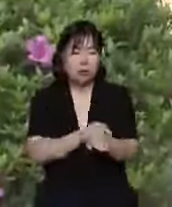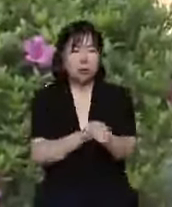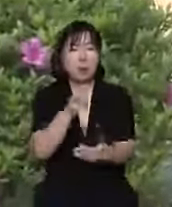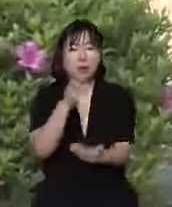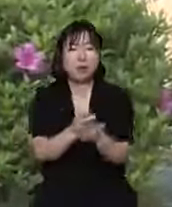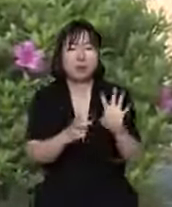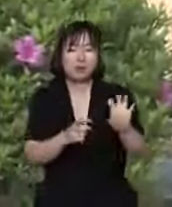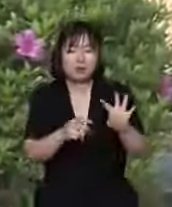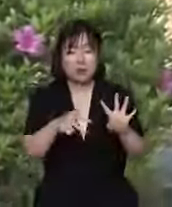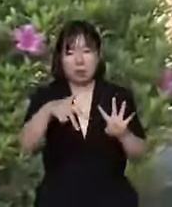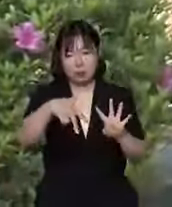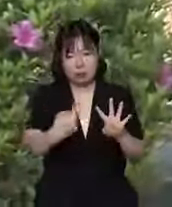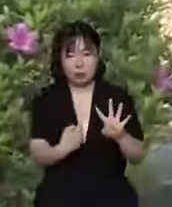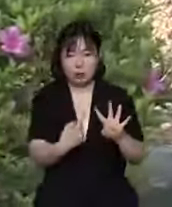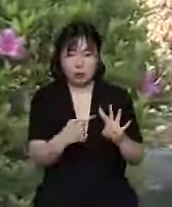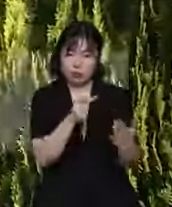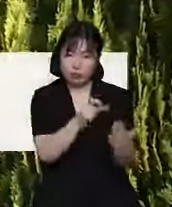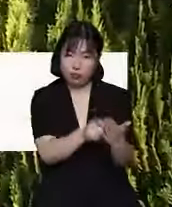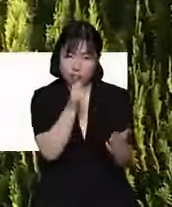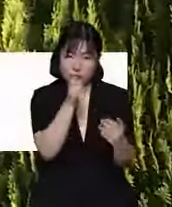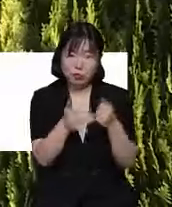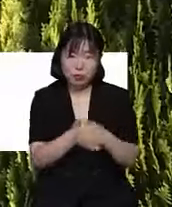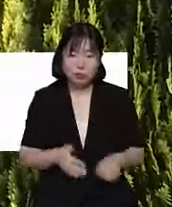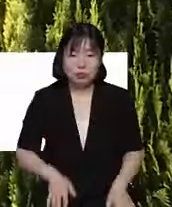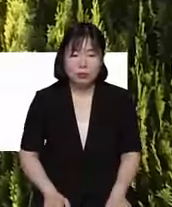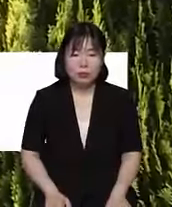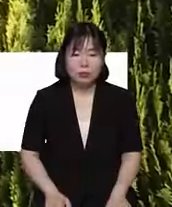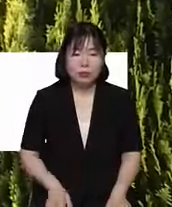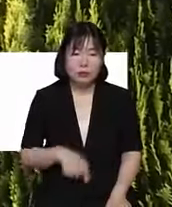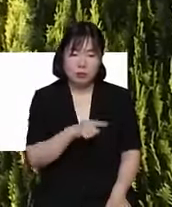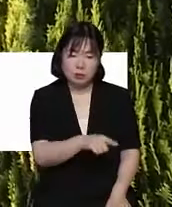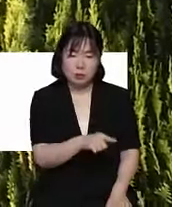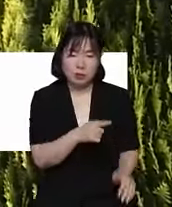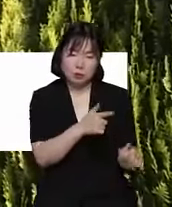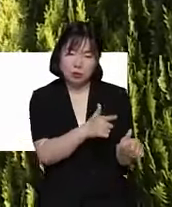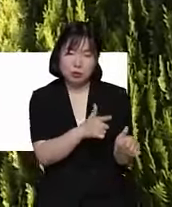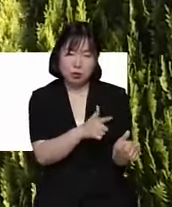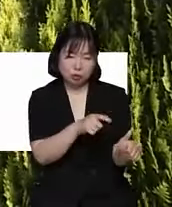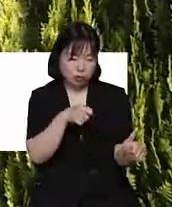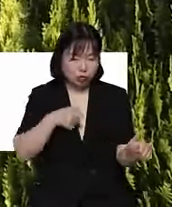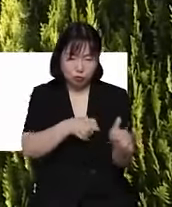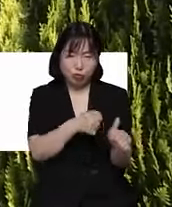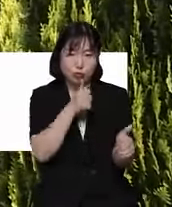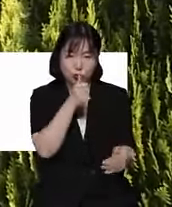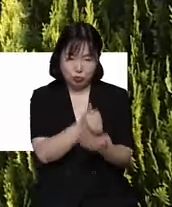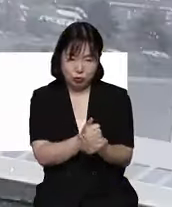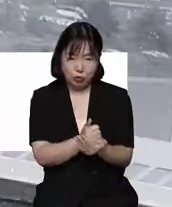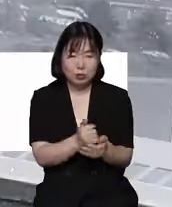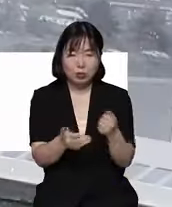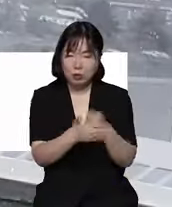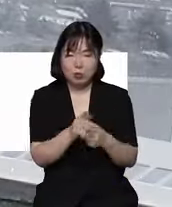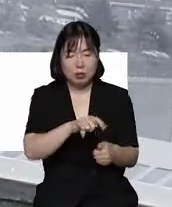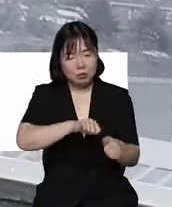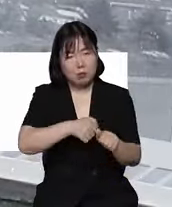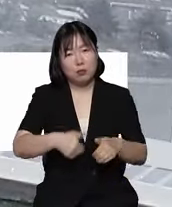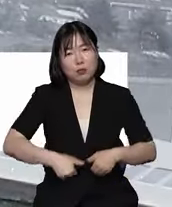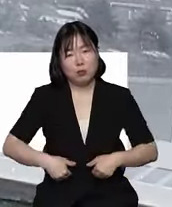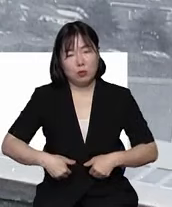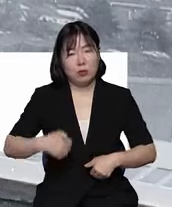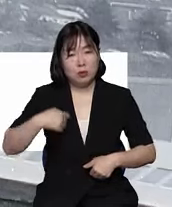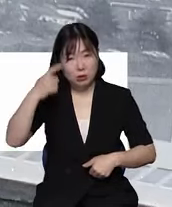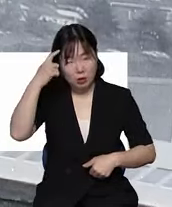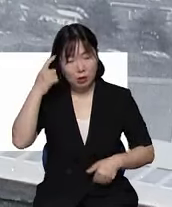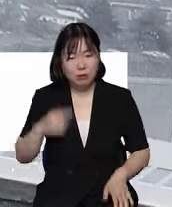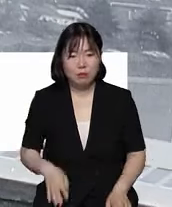있니다 분명히 인도의 반환 제고 사례에 해당되기 때문에 응당한 처벌을 해야 된다고 생각을 합니다